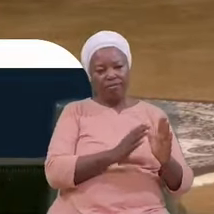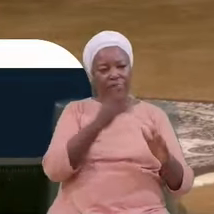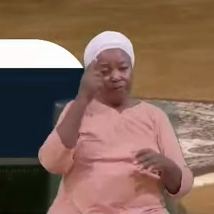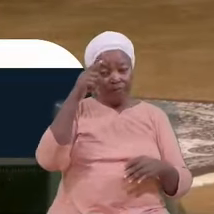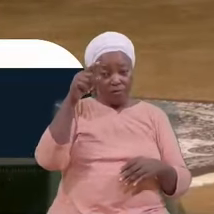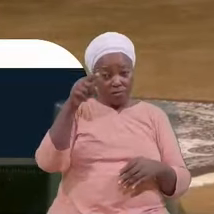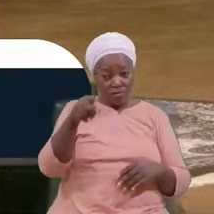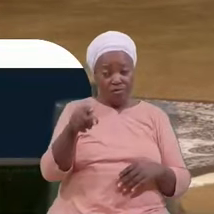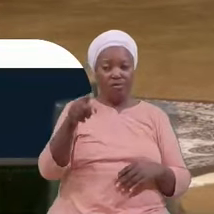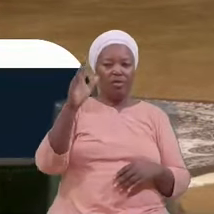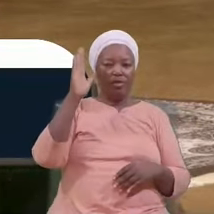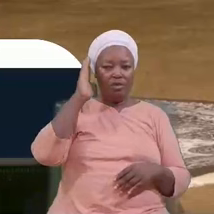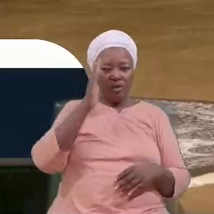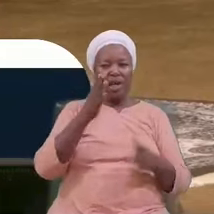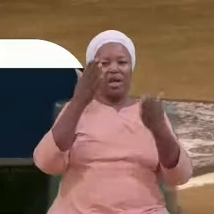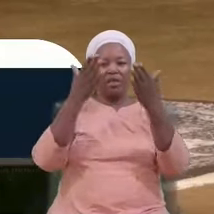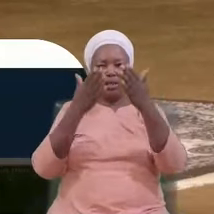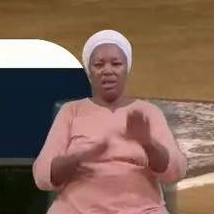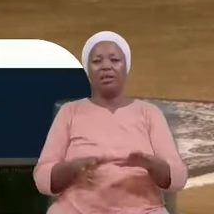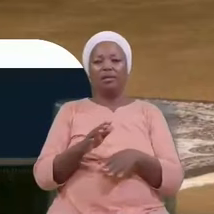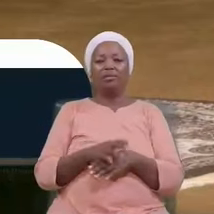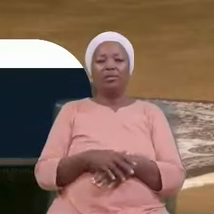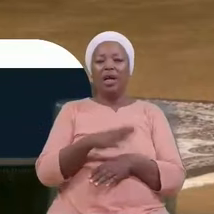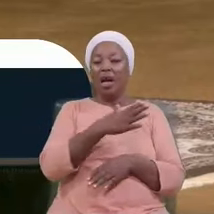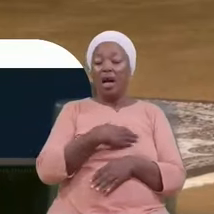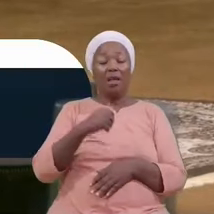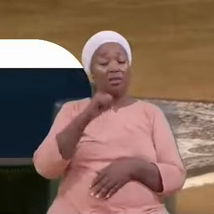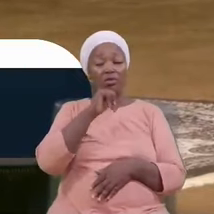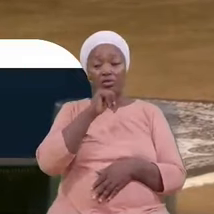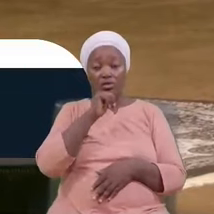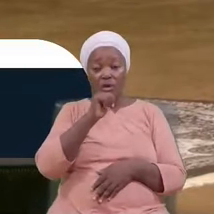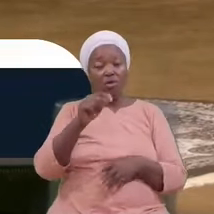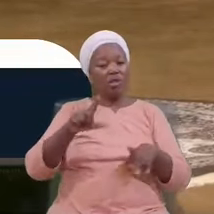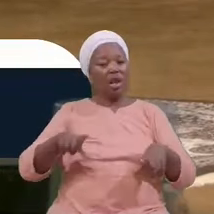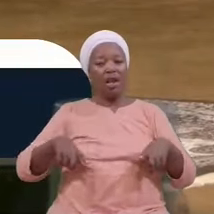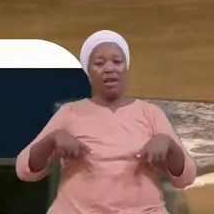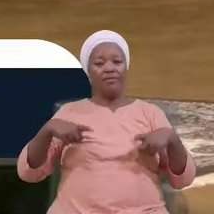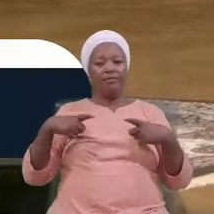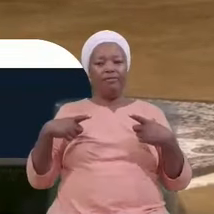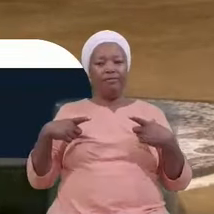mourir et tu ne vivras plus. »